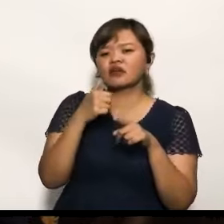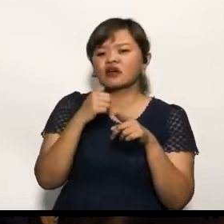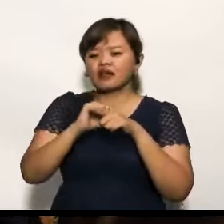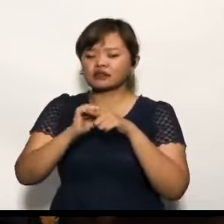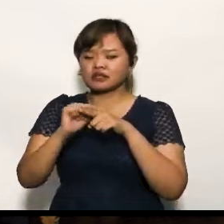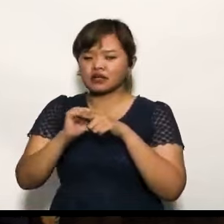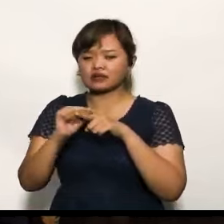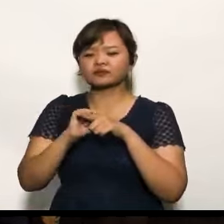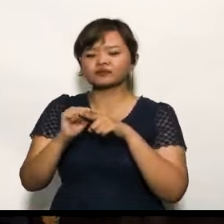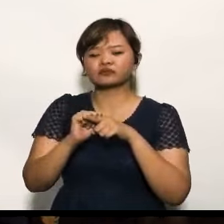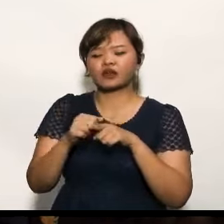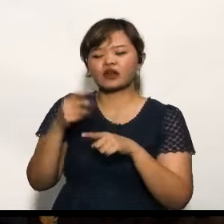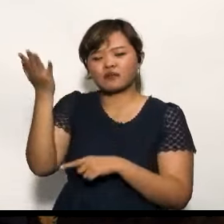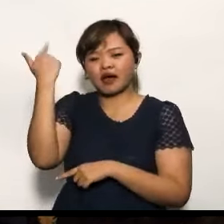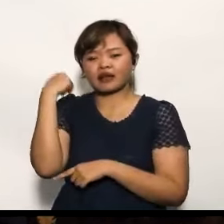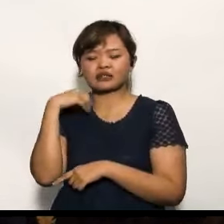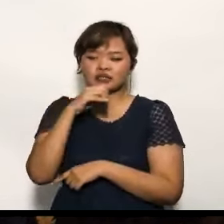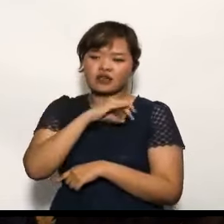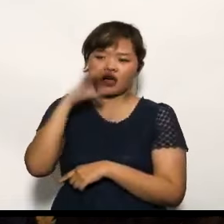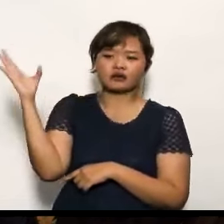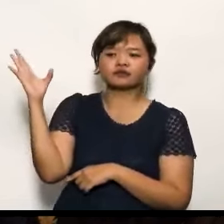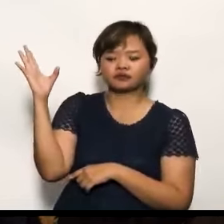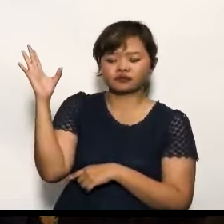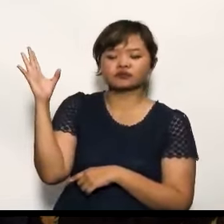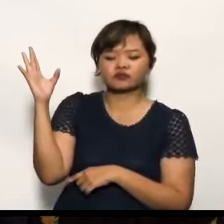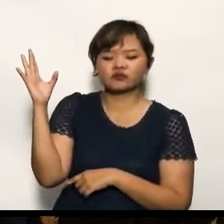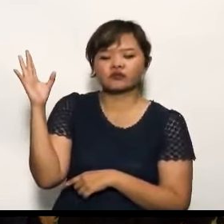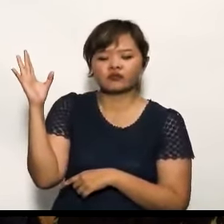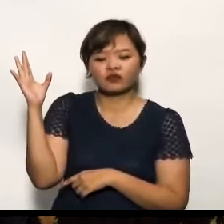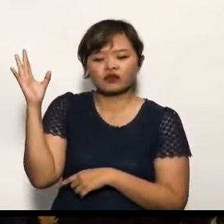saudara berlatih kemarin siang,